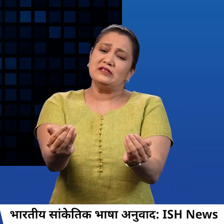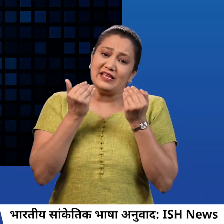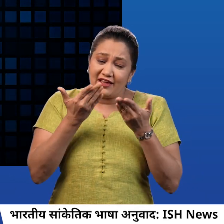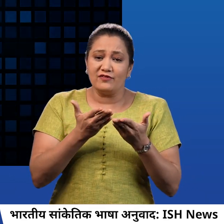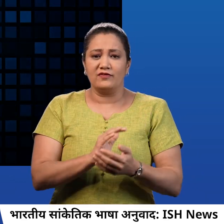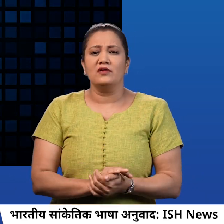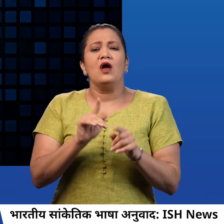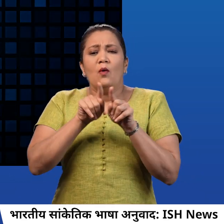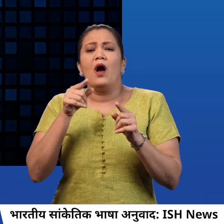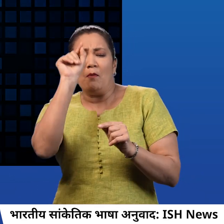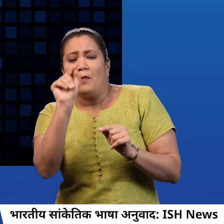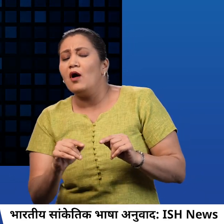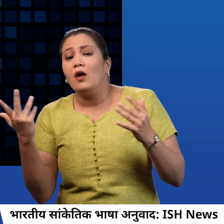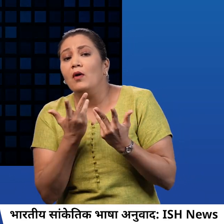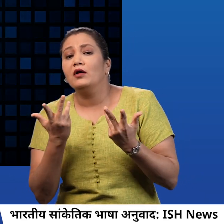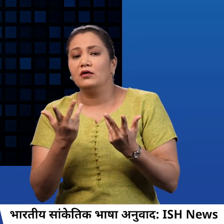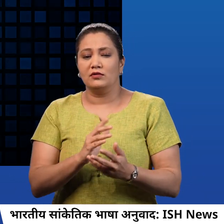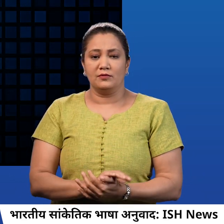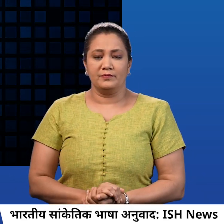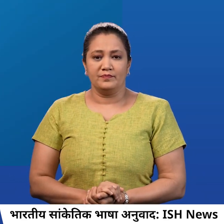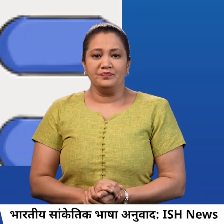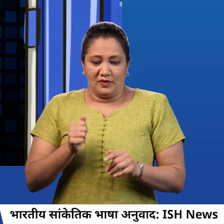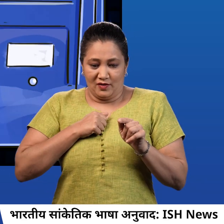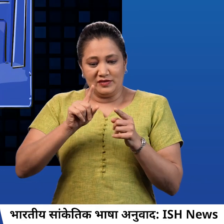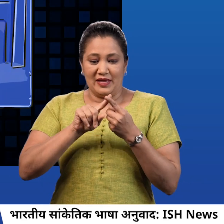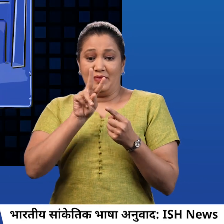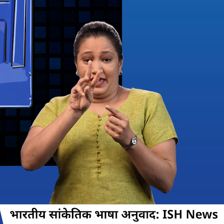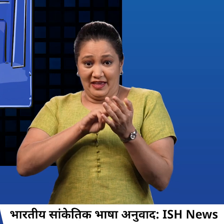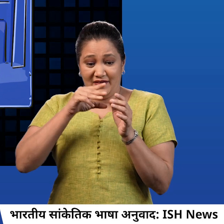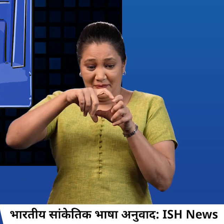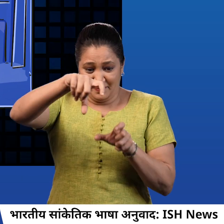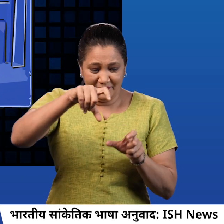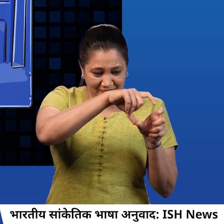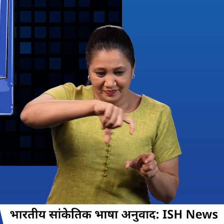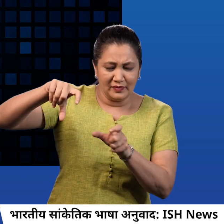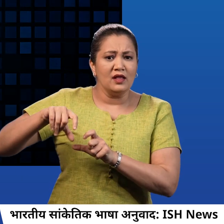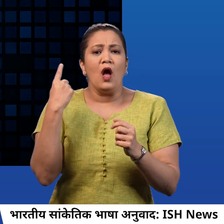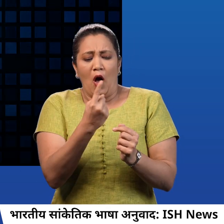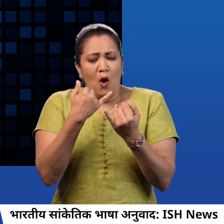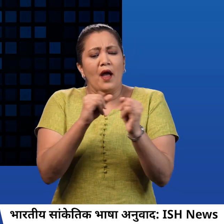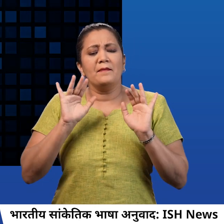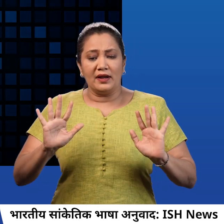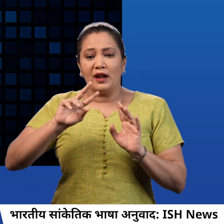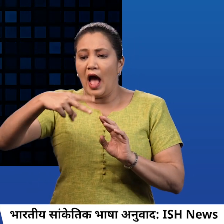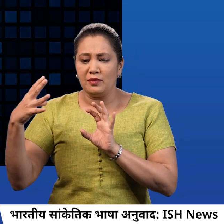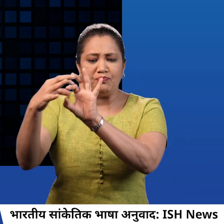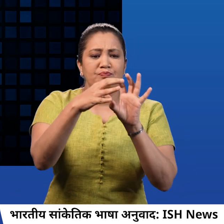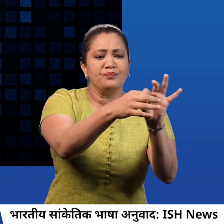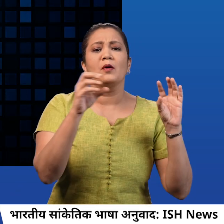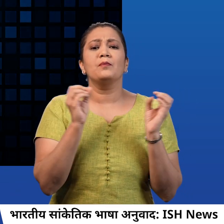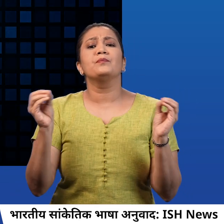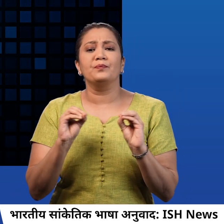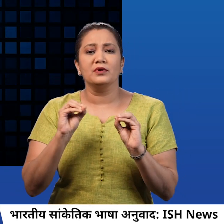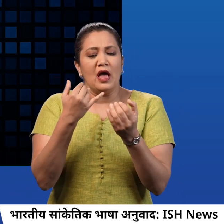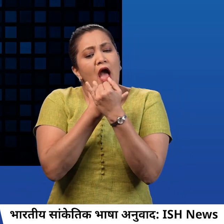आहे. आणि त्यामागची कारणंही तितकीच ठोस आहेत. खरं तर आपलं इलेक्ट्रॉनिक मतदान यंत्र हे स्टँड अलोन मशीन आहे. म्हणजे काय